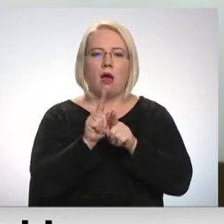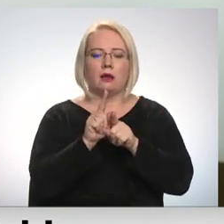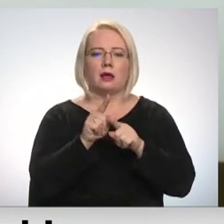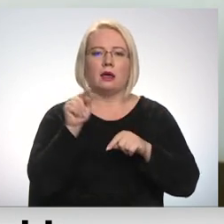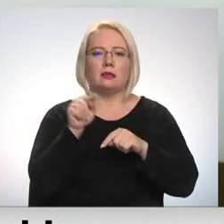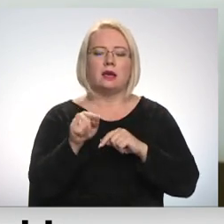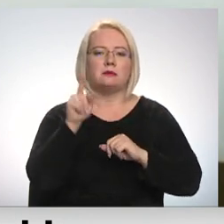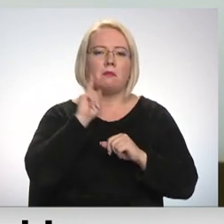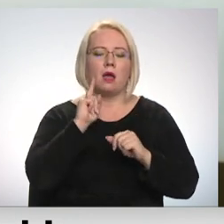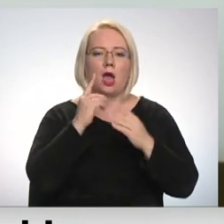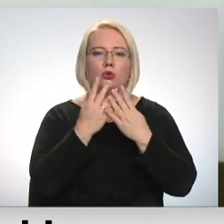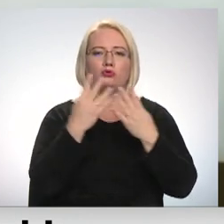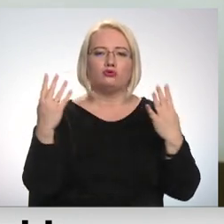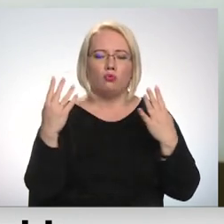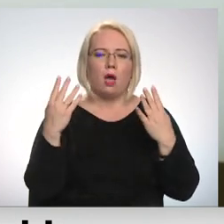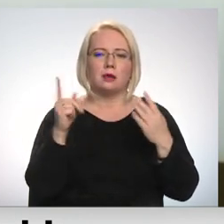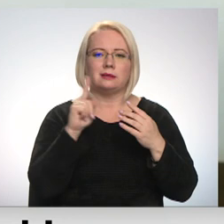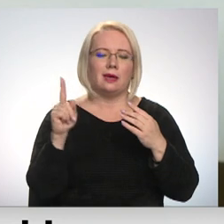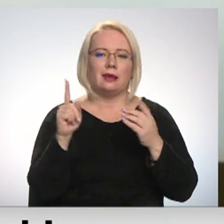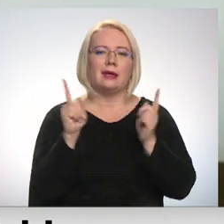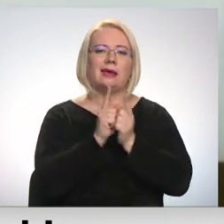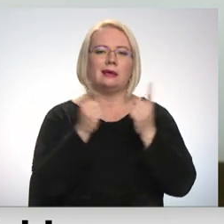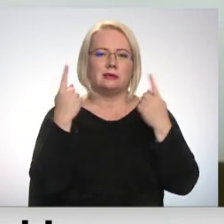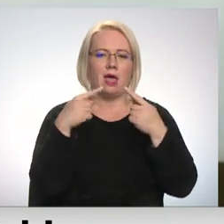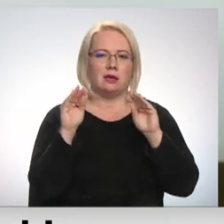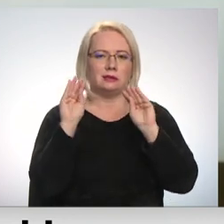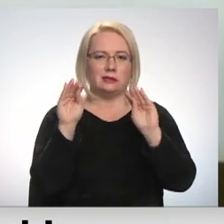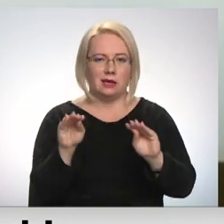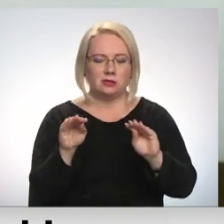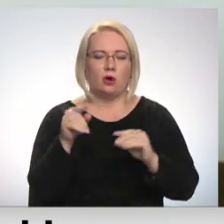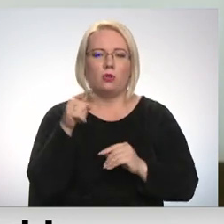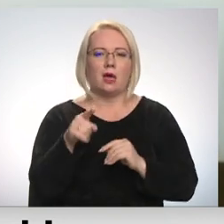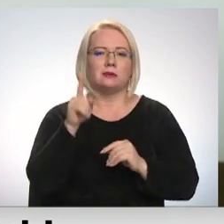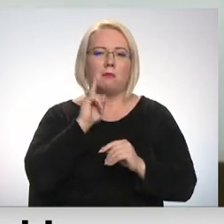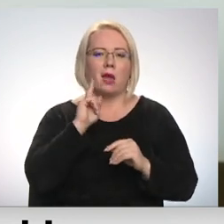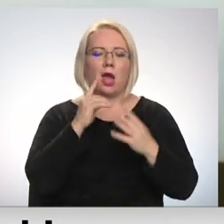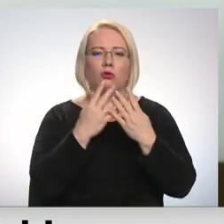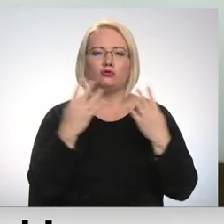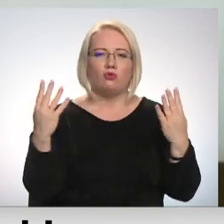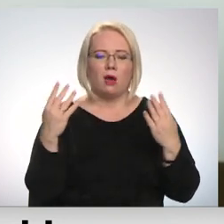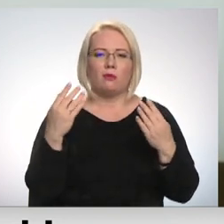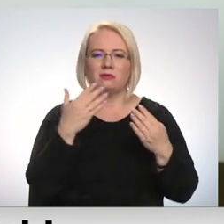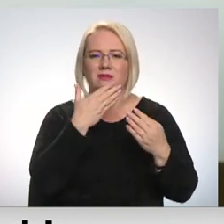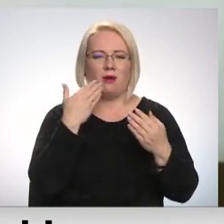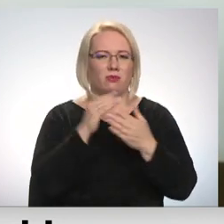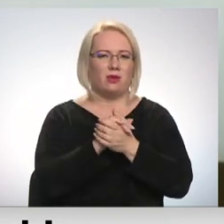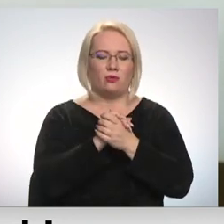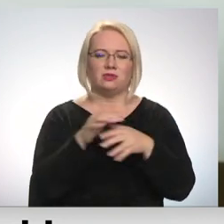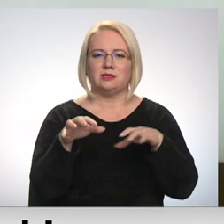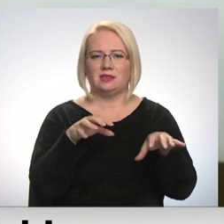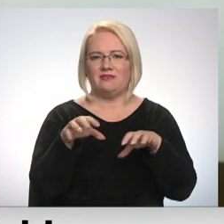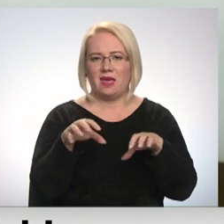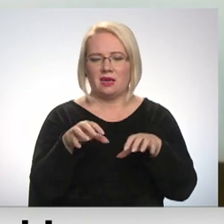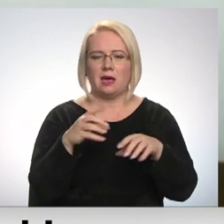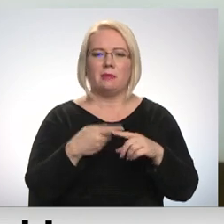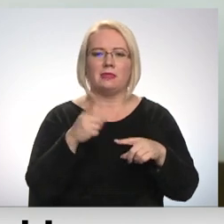šis pagaidu žogs ir īslaicīgs. Un arī to, ka šis pagaidu žogs nav draudzīgs dzīvniekiem. Tāpēc,